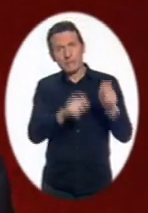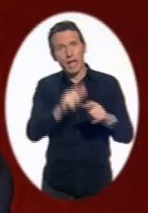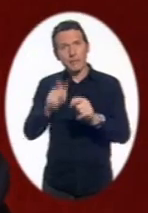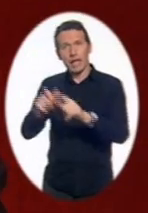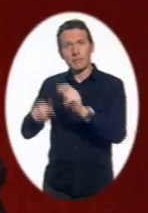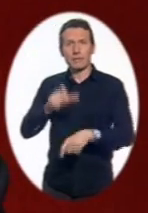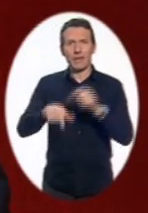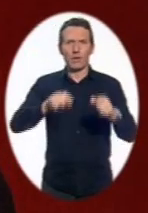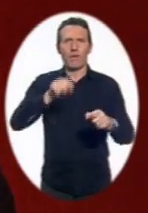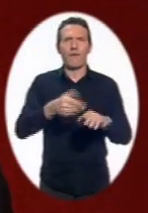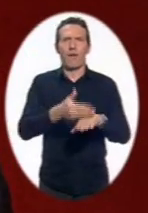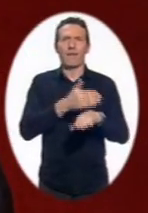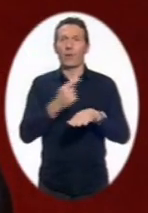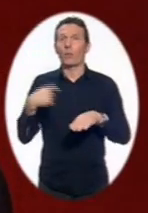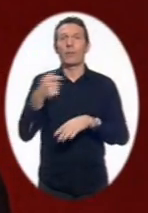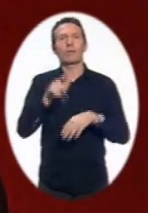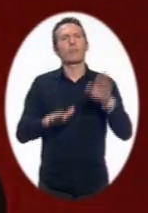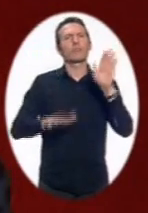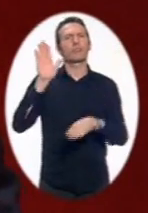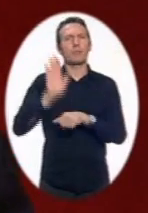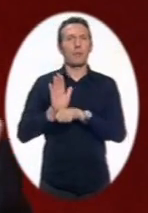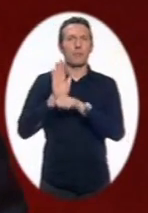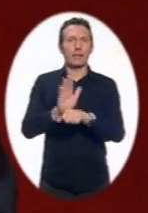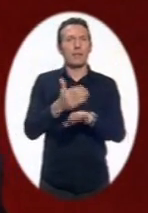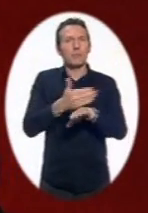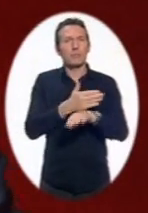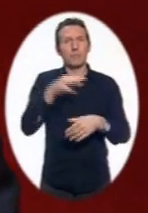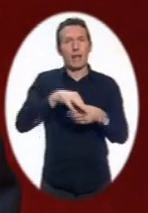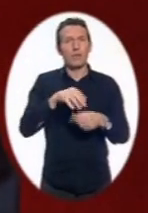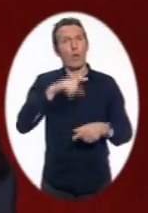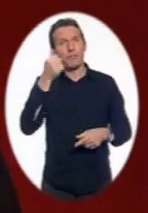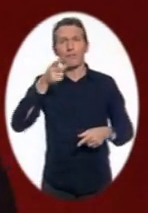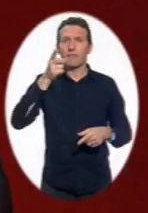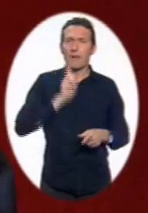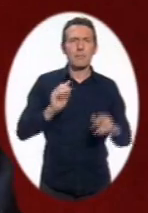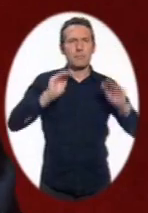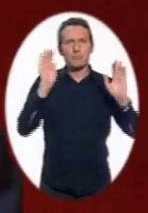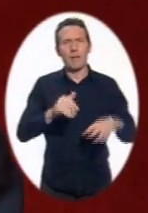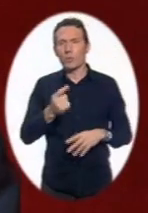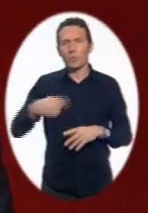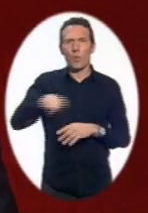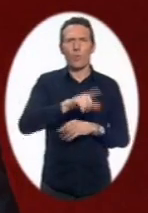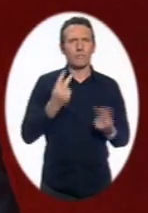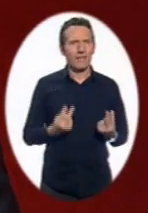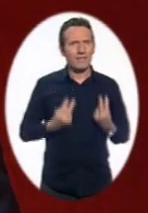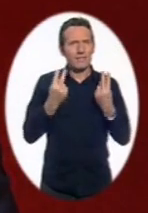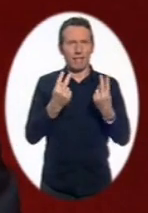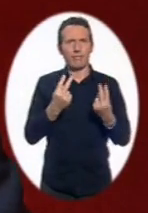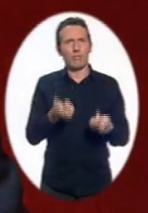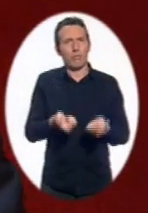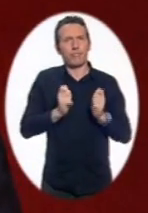Français il faut que ceux qui se présenteront à la primaire l'homme ou la femme les hommes ou les femme soit digne de la